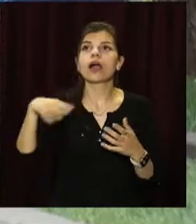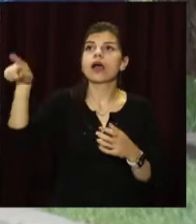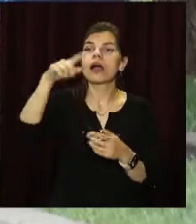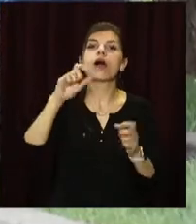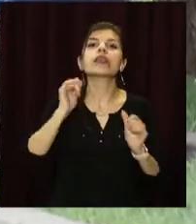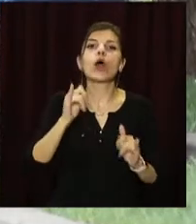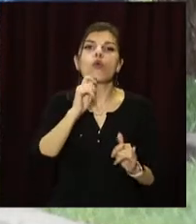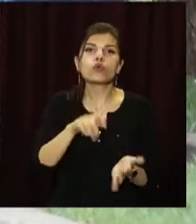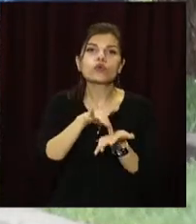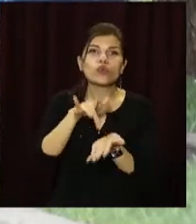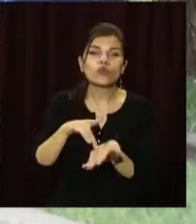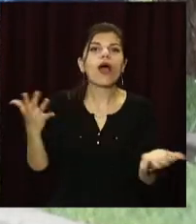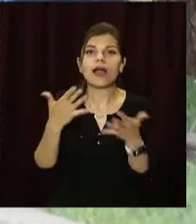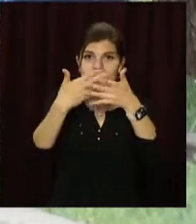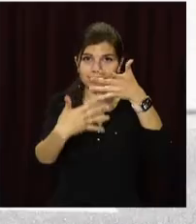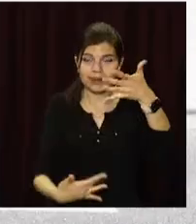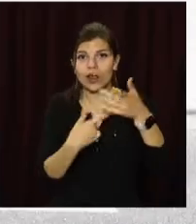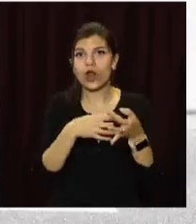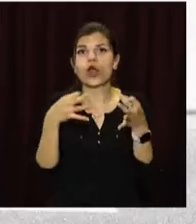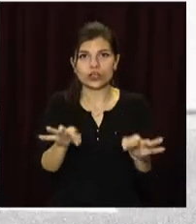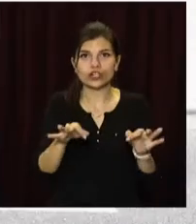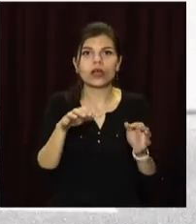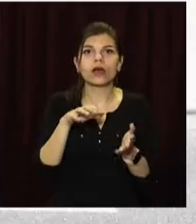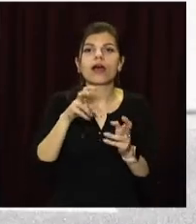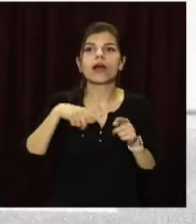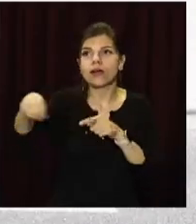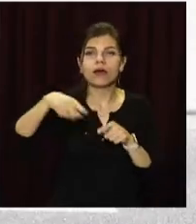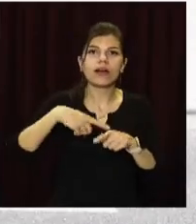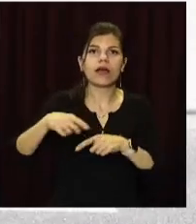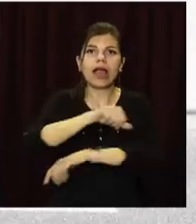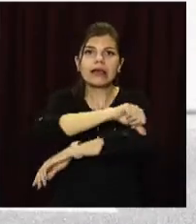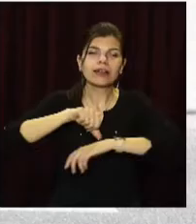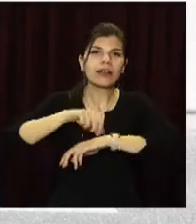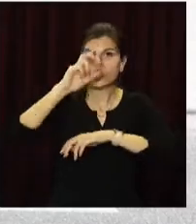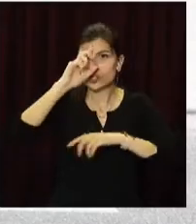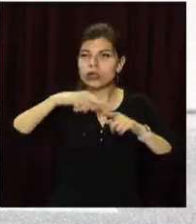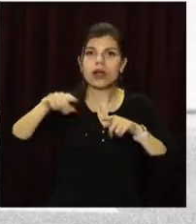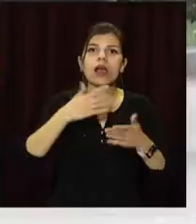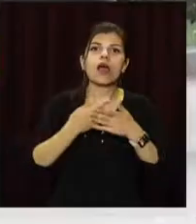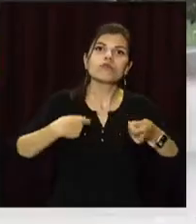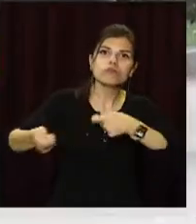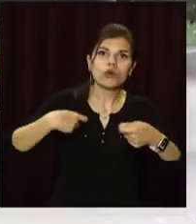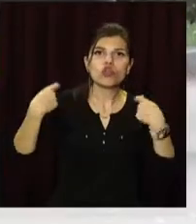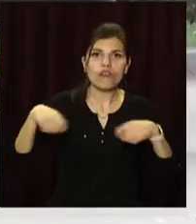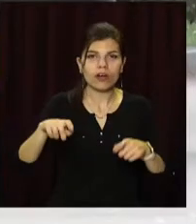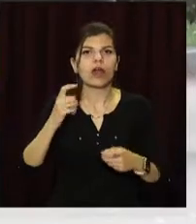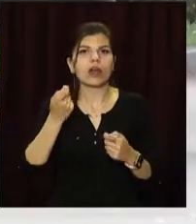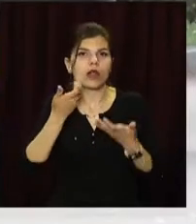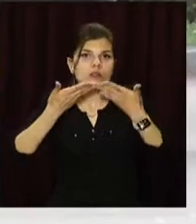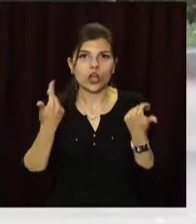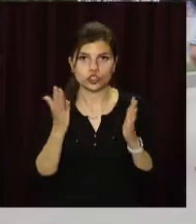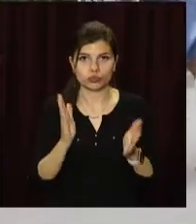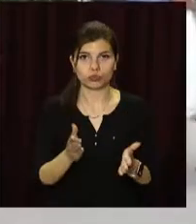привабливі для українських туристів. Це дозволить налагодити міграційні процеси між державами за спрощеною процедурою.